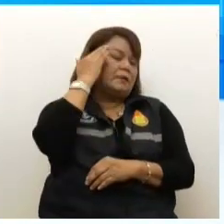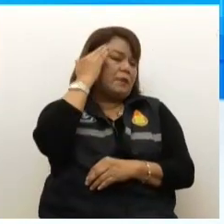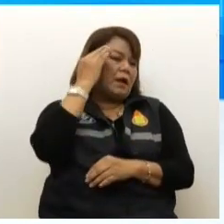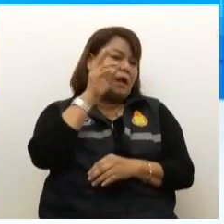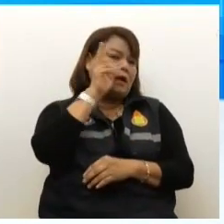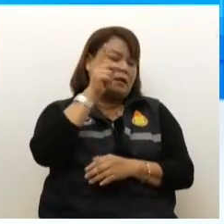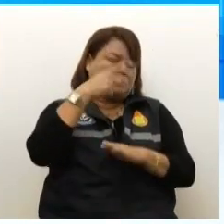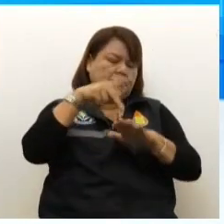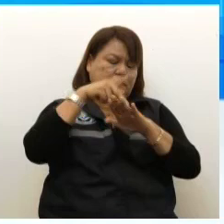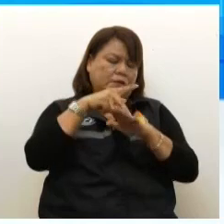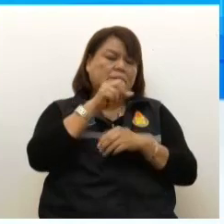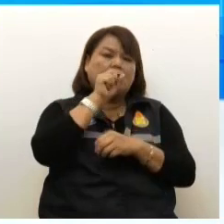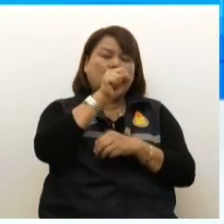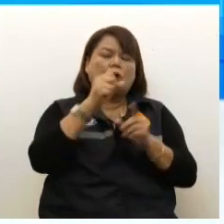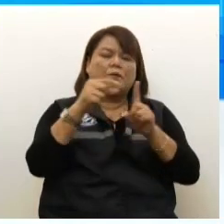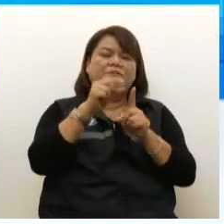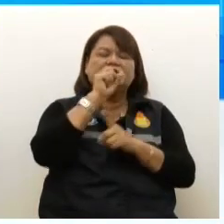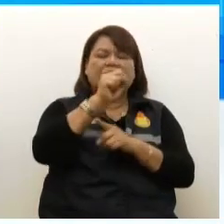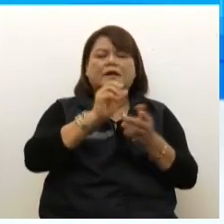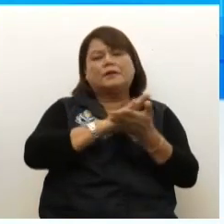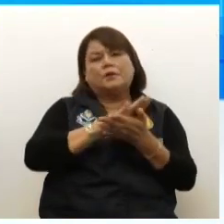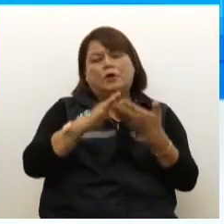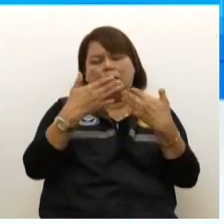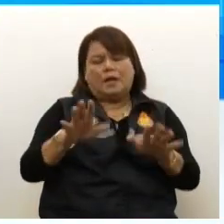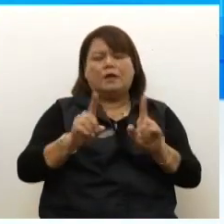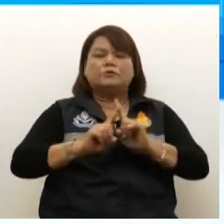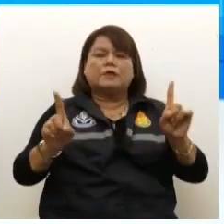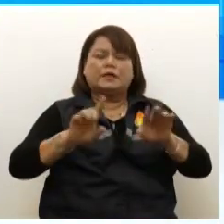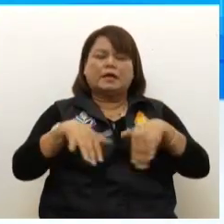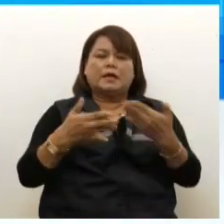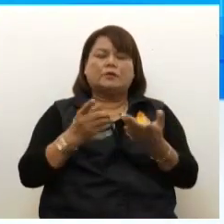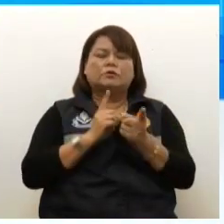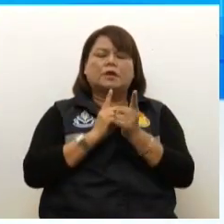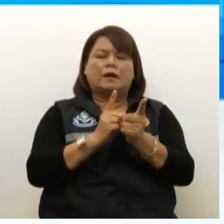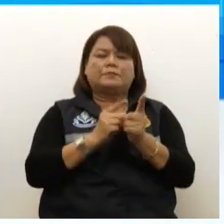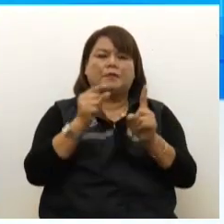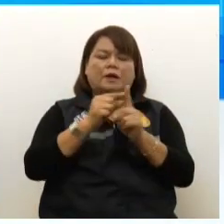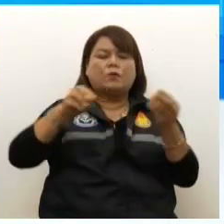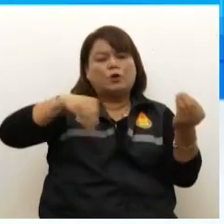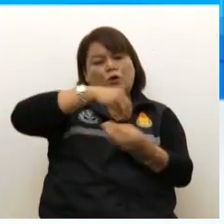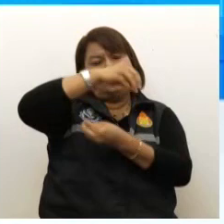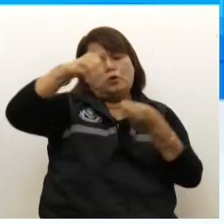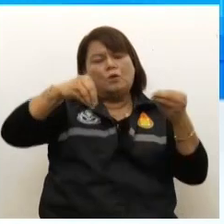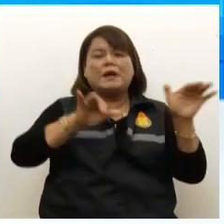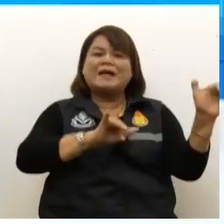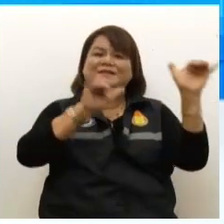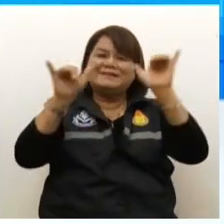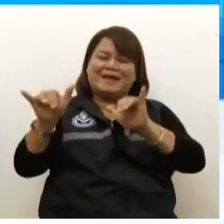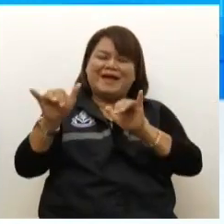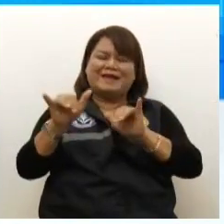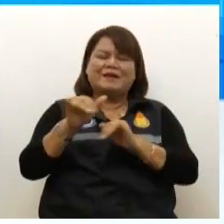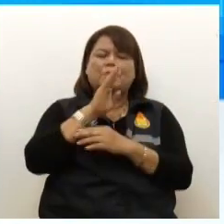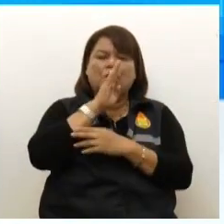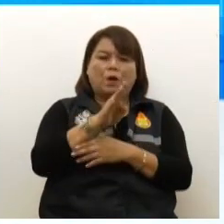ที่ได้ออกคำสั่งนะครับเป็นที่เรียบร้อยแล้วแต่อย่างไรก็ตามนะครับในคำว่ารอบการย้ายย้ำอีกครั้งหนึ่งนะ